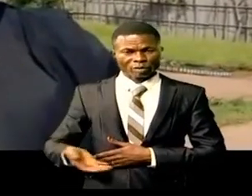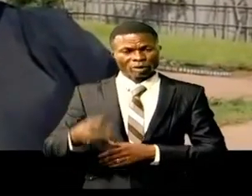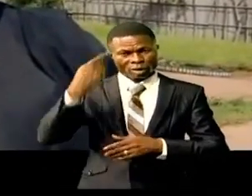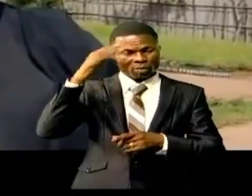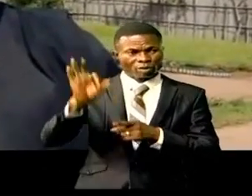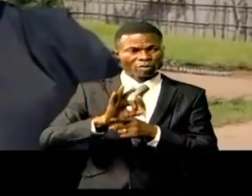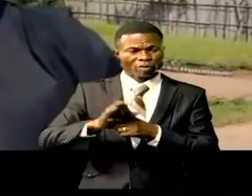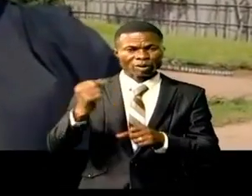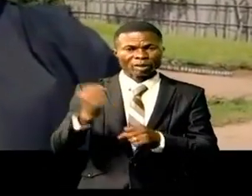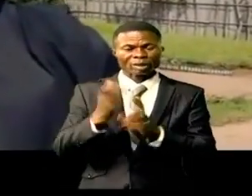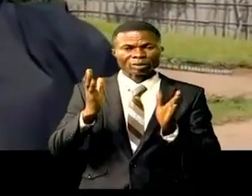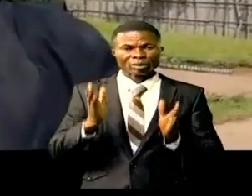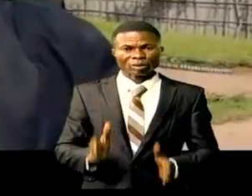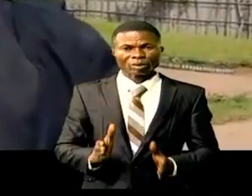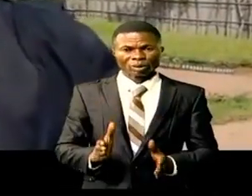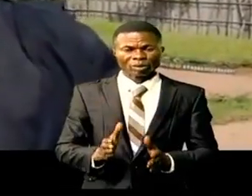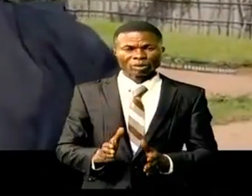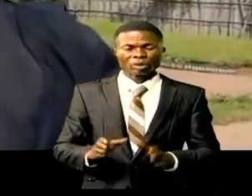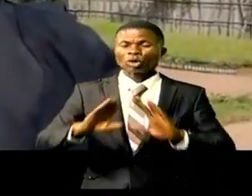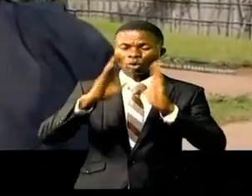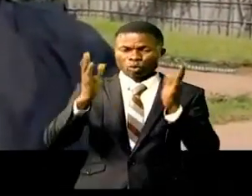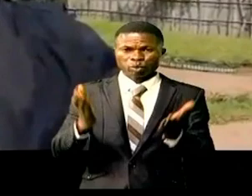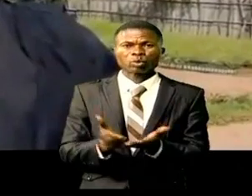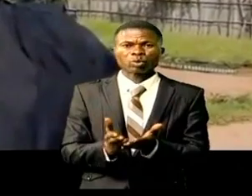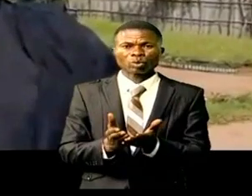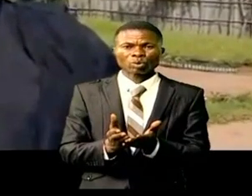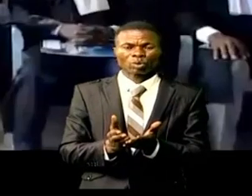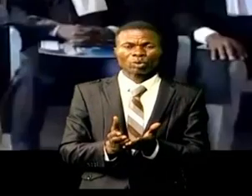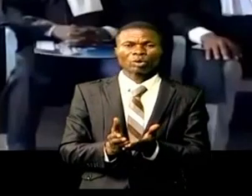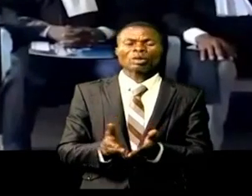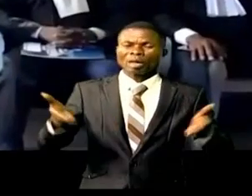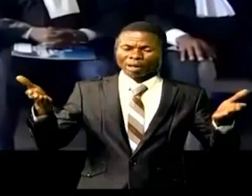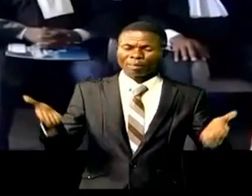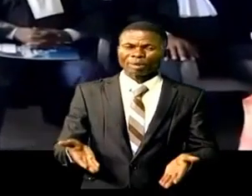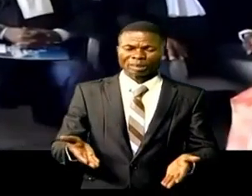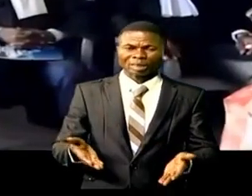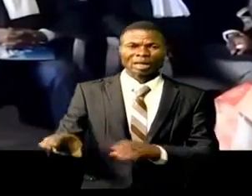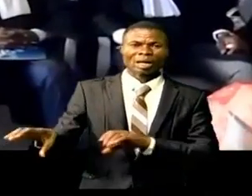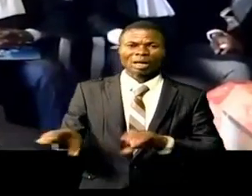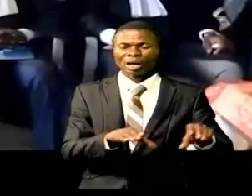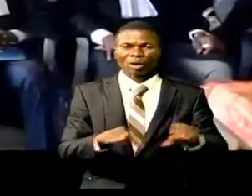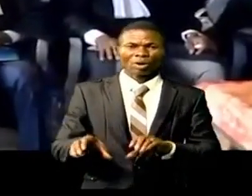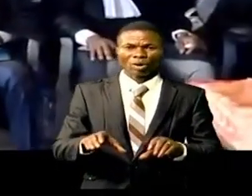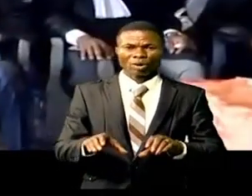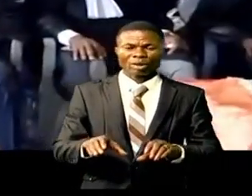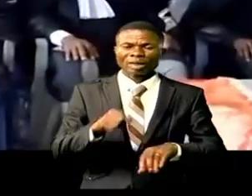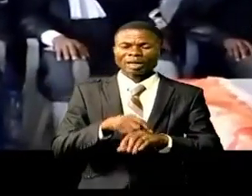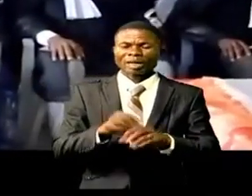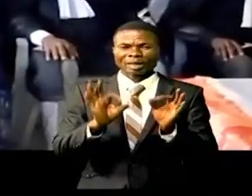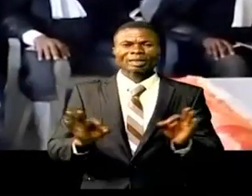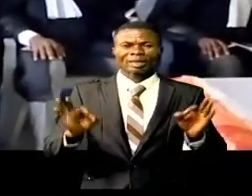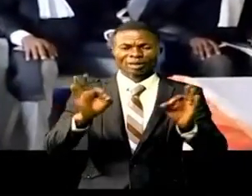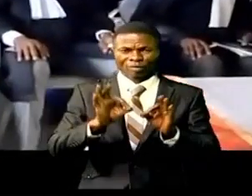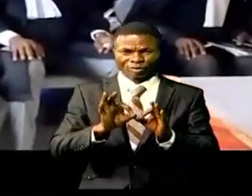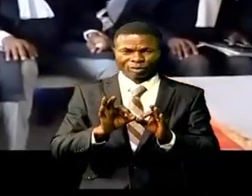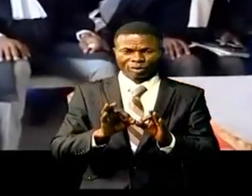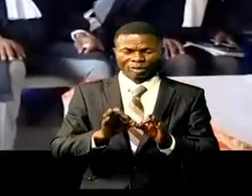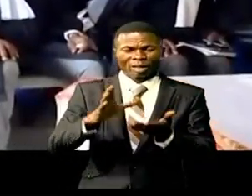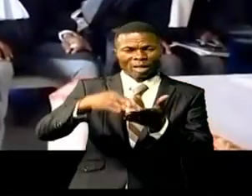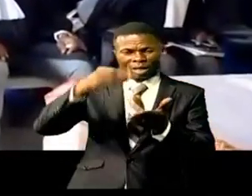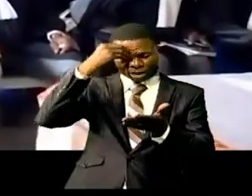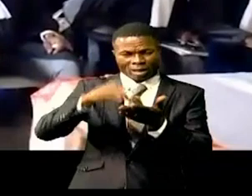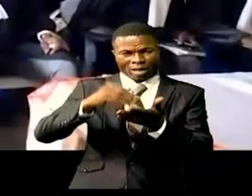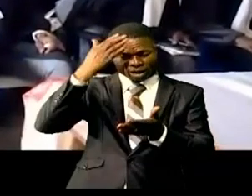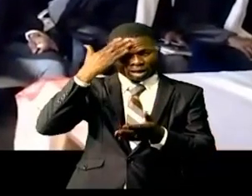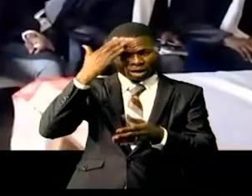formation professionnelle, que tous soient partie prenante. Cette activité a été un bon moment de fourbir la connaissance à